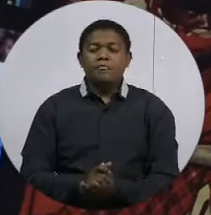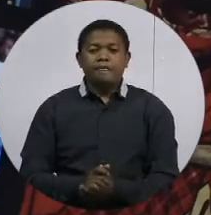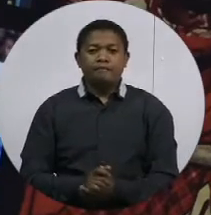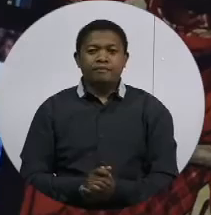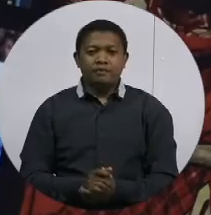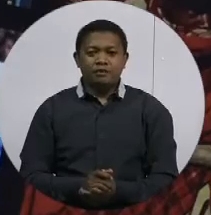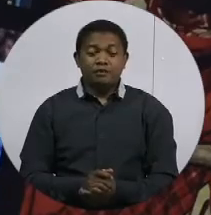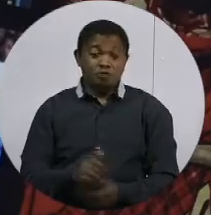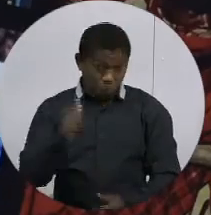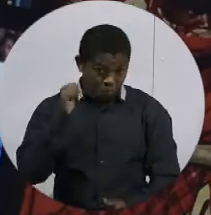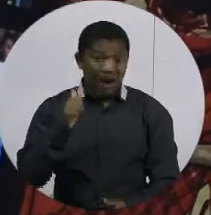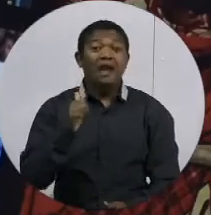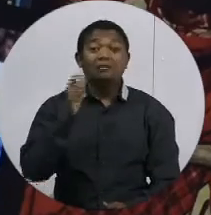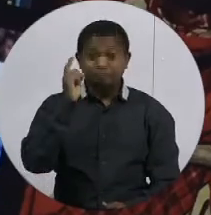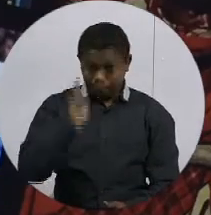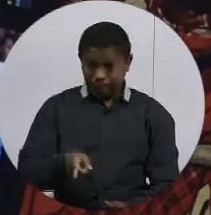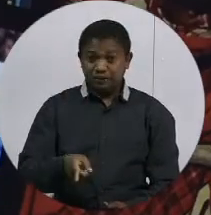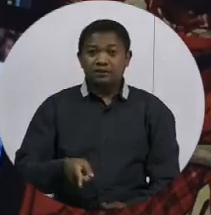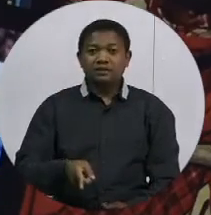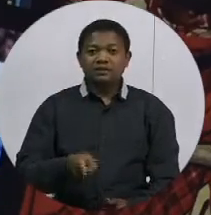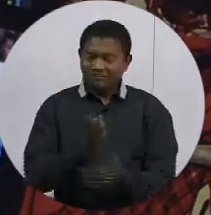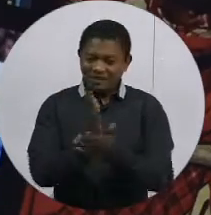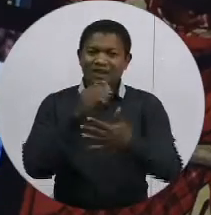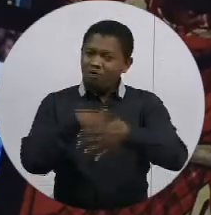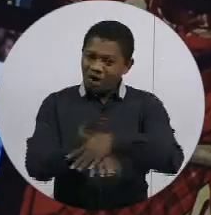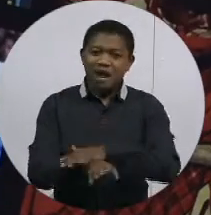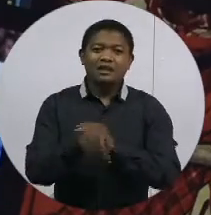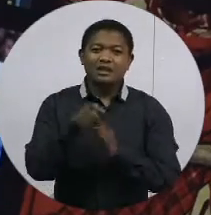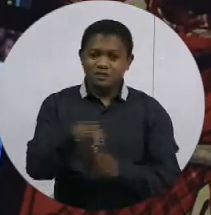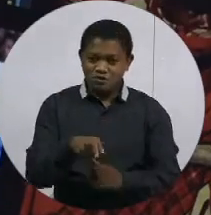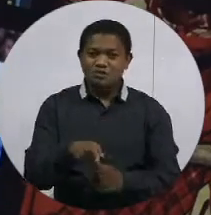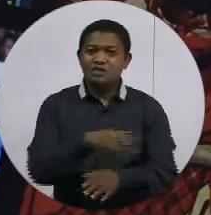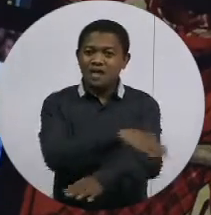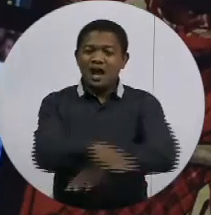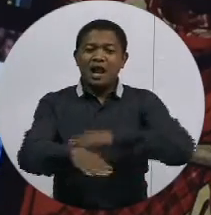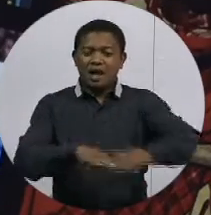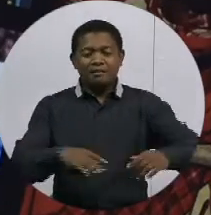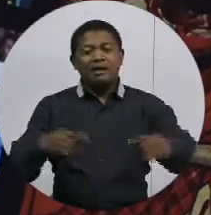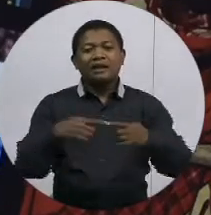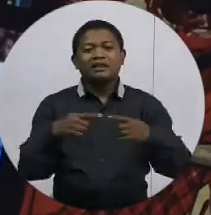ampahany maro tamin'izy ireo nefa tafiditra tao anatin'izay sokajina sitrana izay a, fa